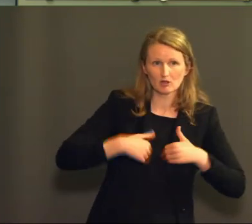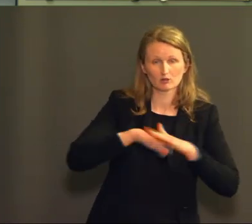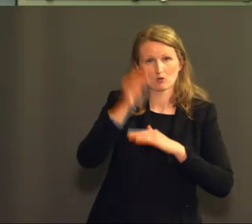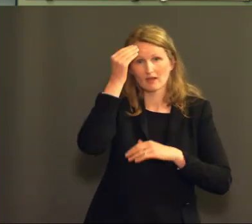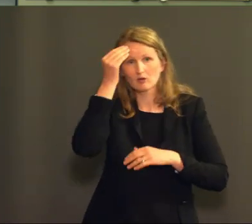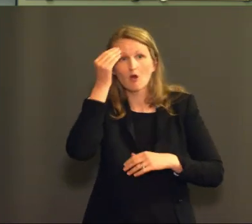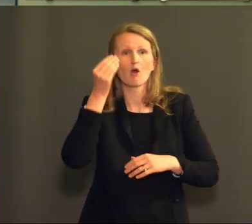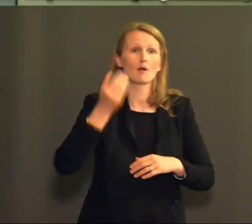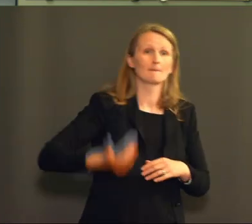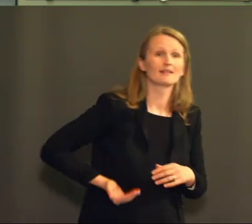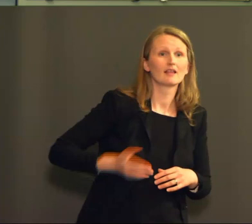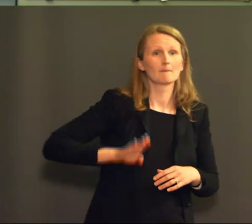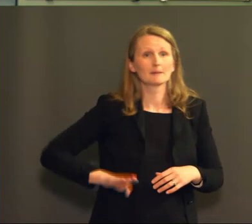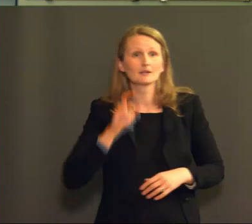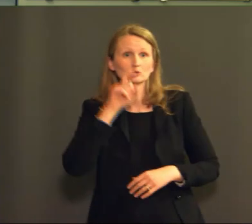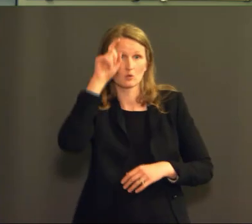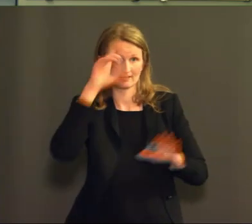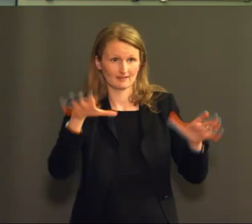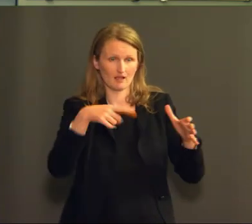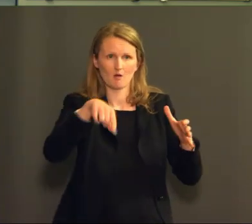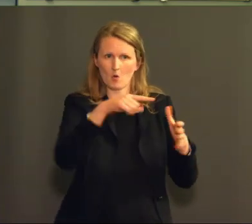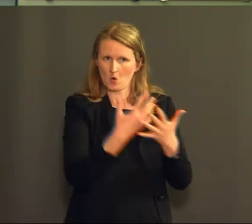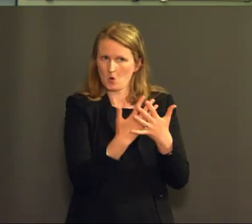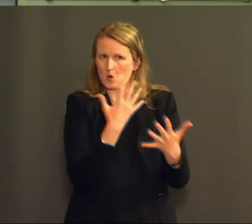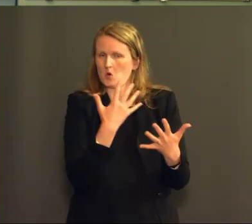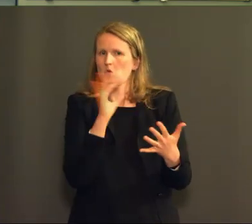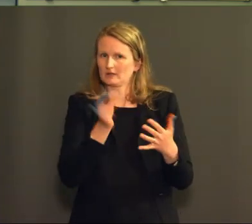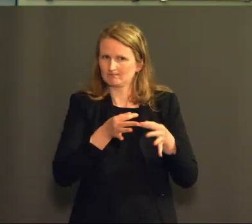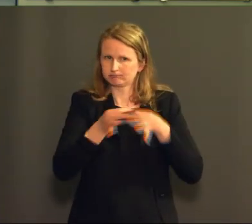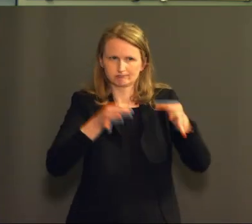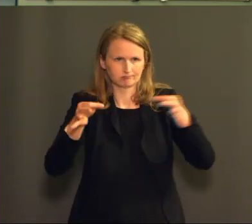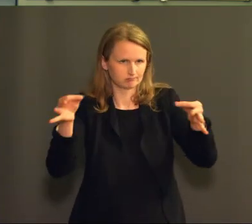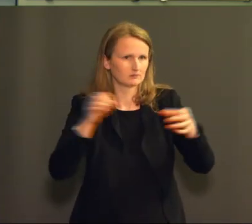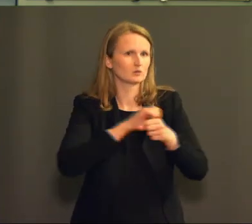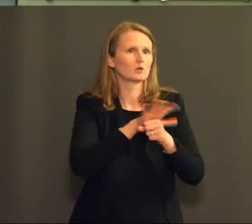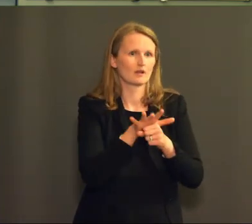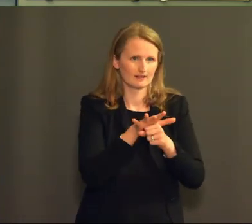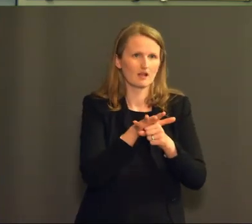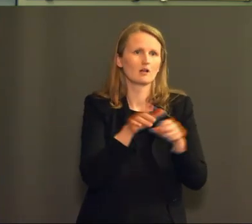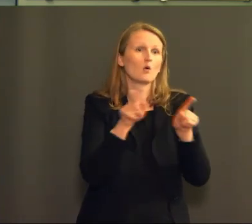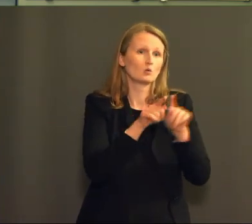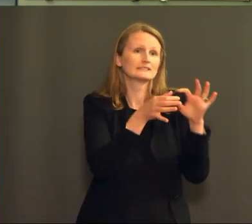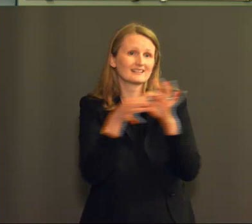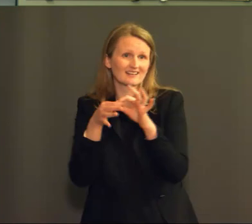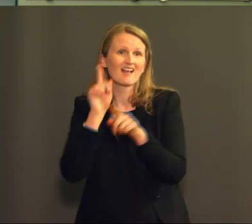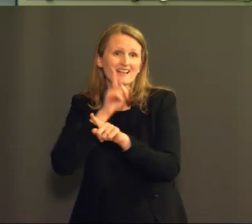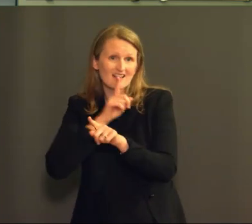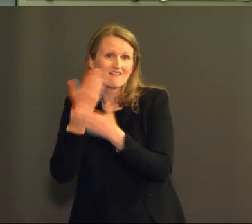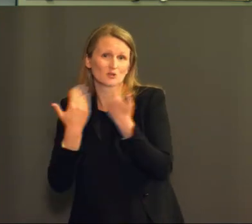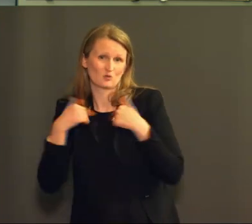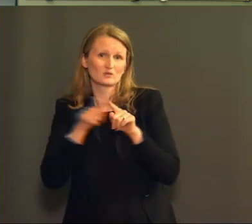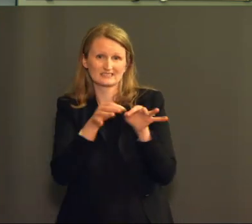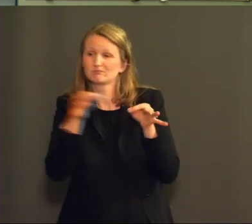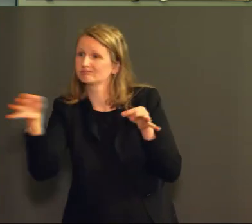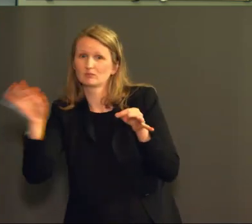en parallèle à l'augmentation des cas retrouvés parmi les élèves et étudiants. Ce 29 mars